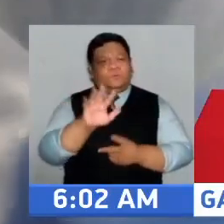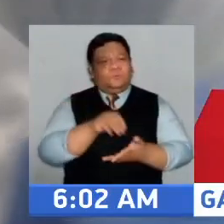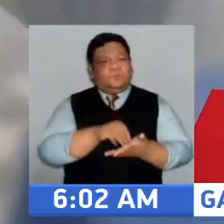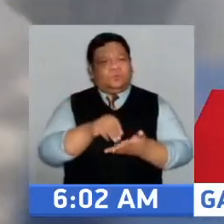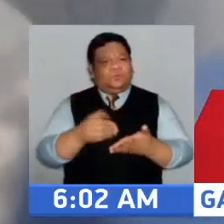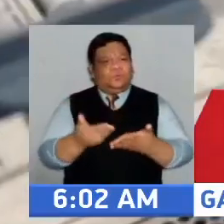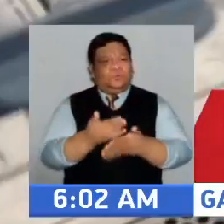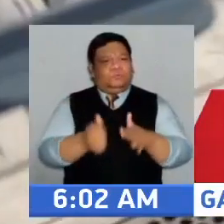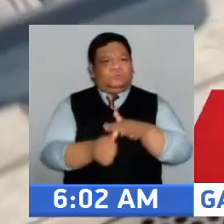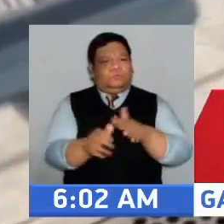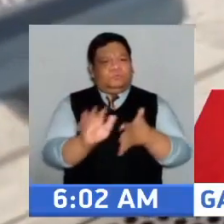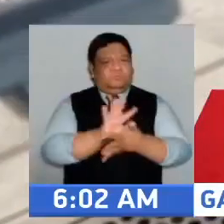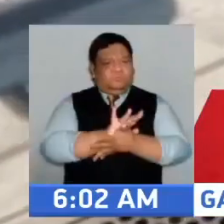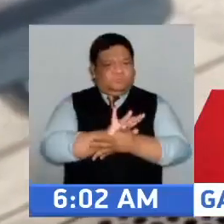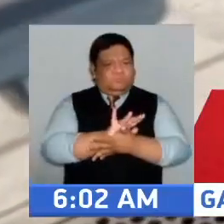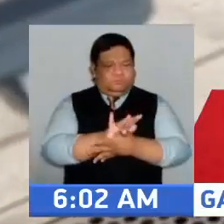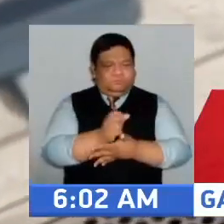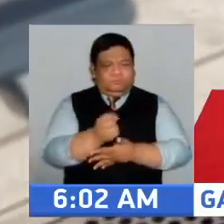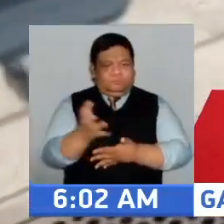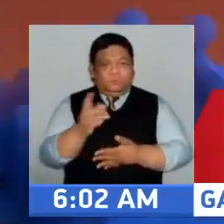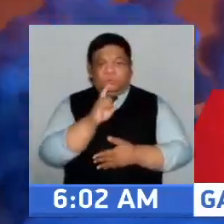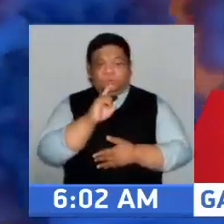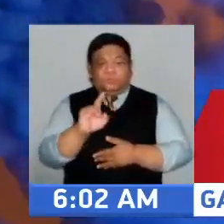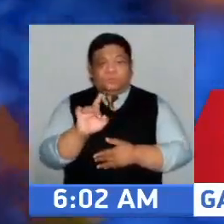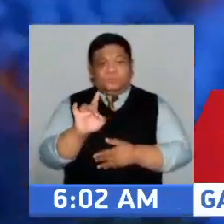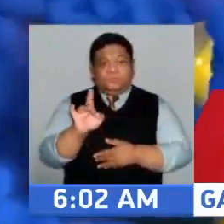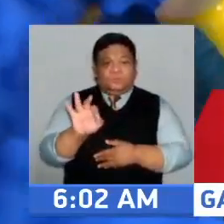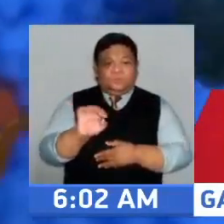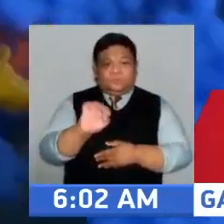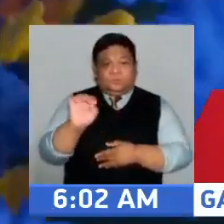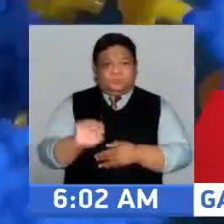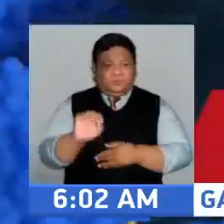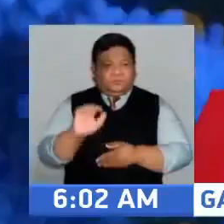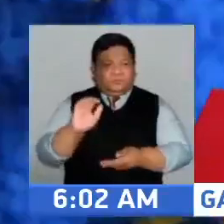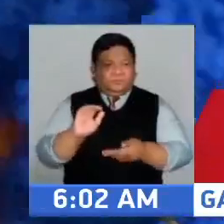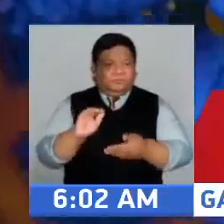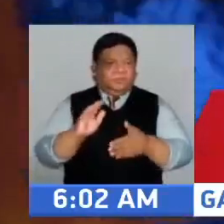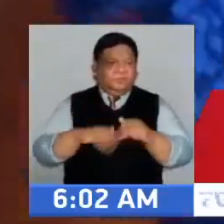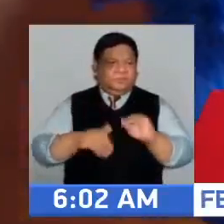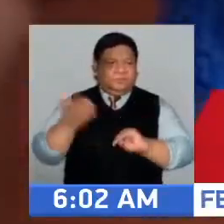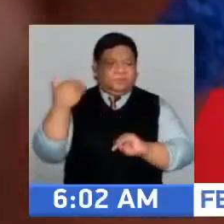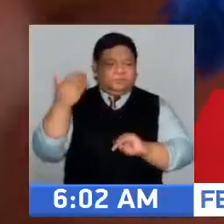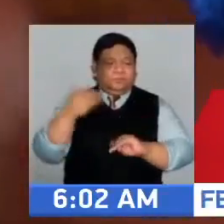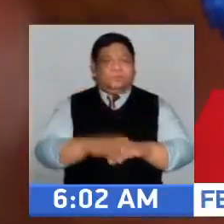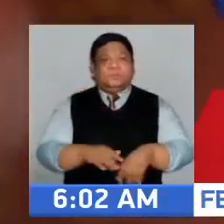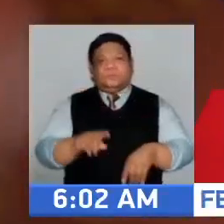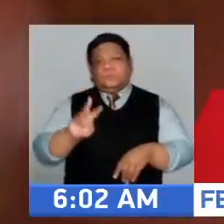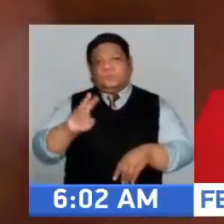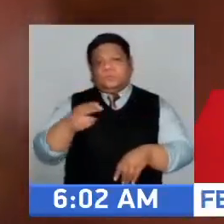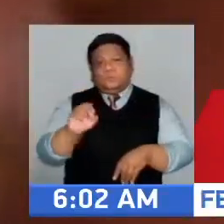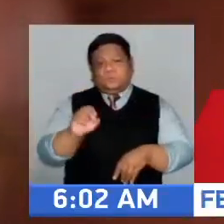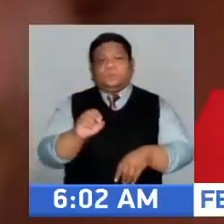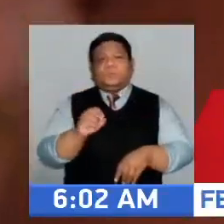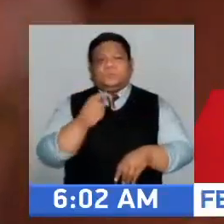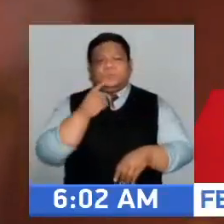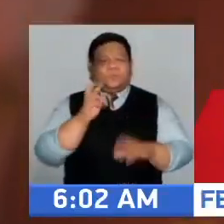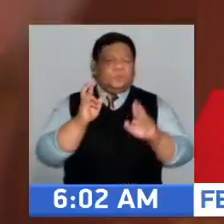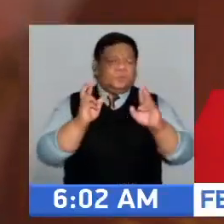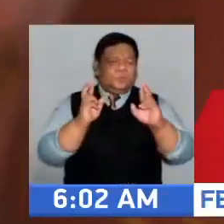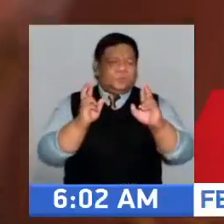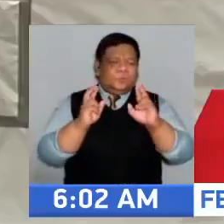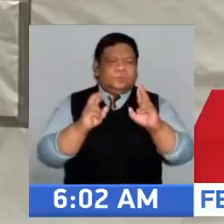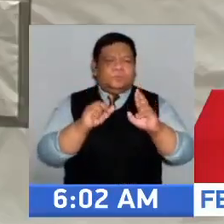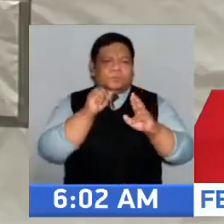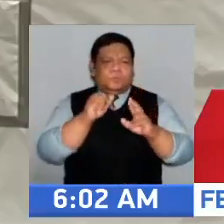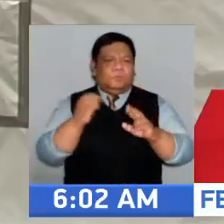89% na mas mababa kaysa sa mga naunang buwan. Dati na sinabi ng WHO na umaasa silang hindi na magiging public health emergency